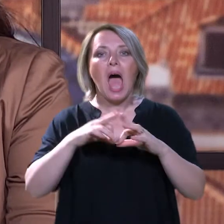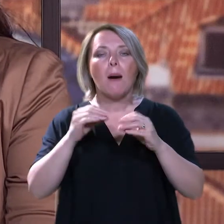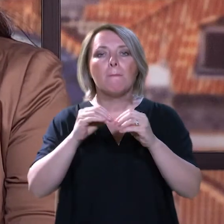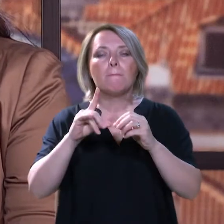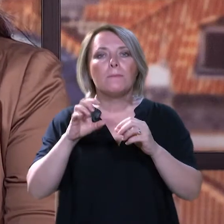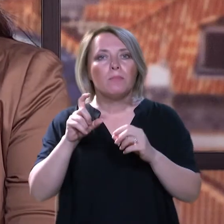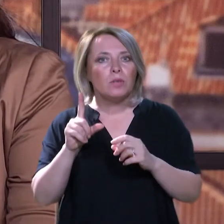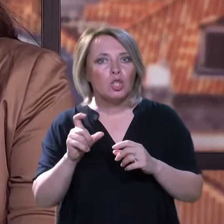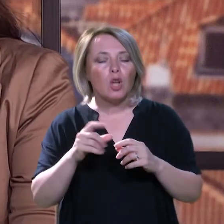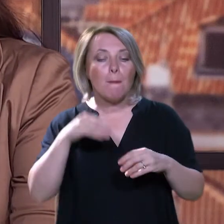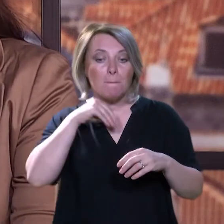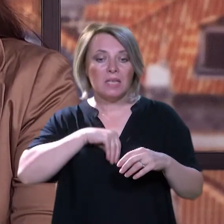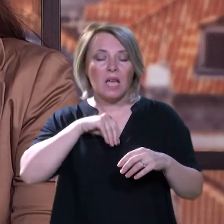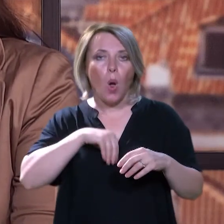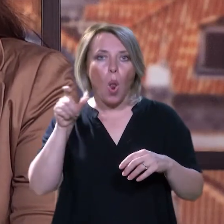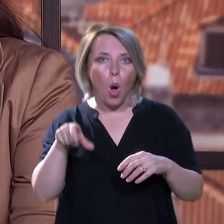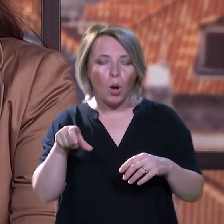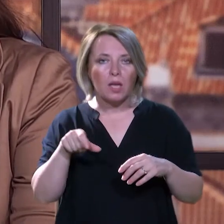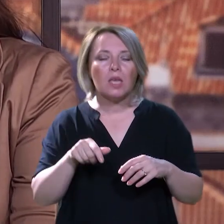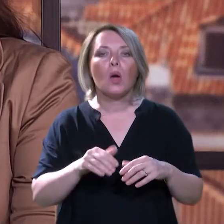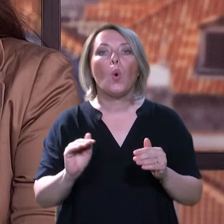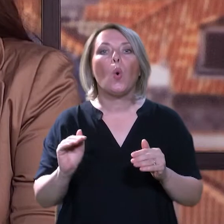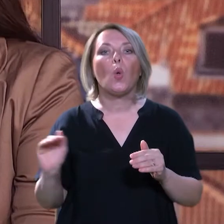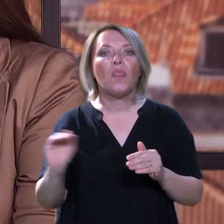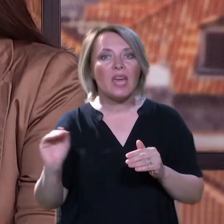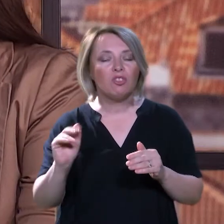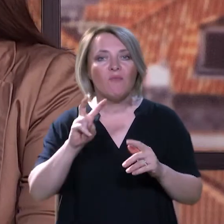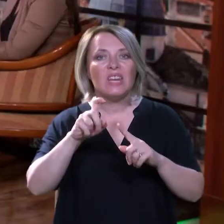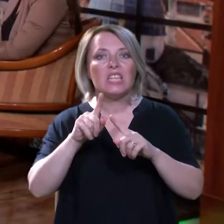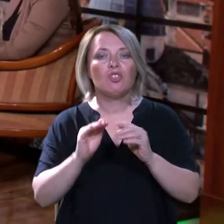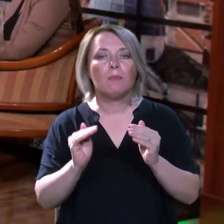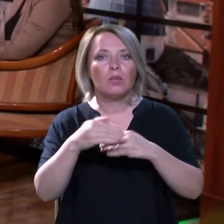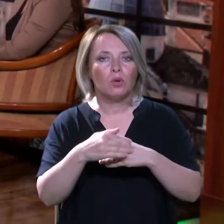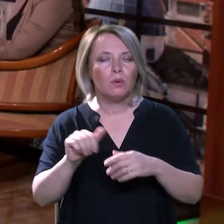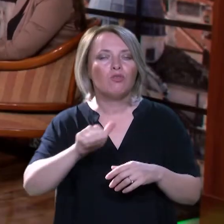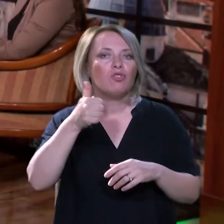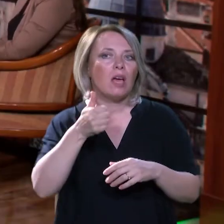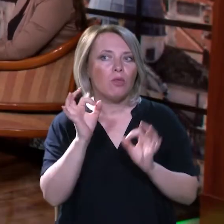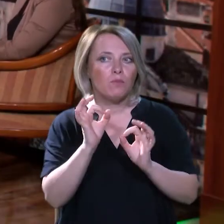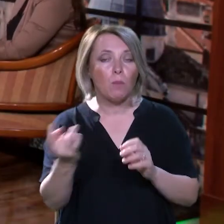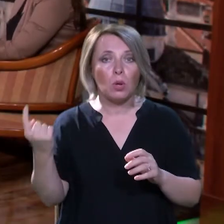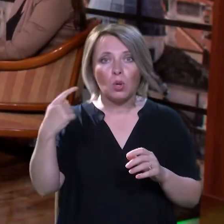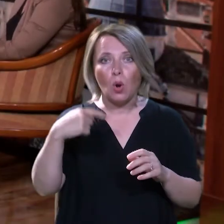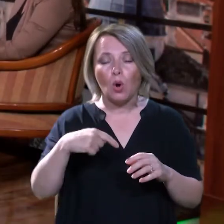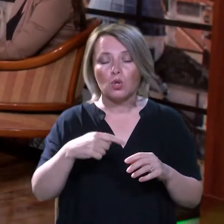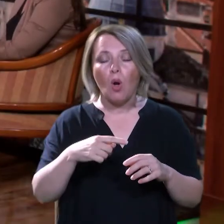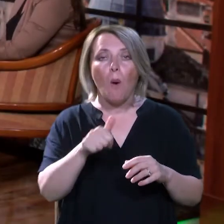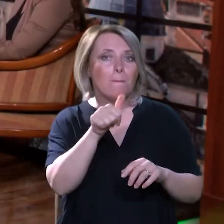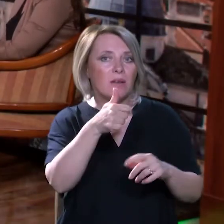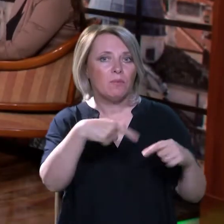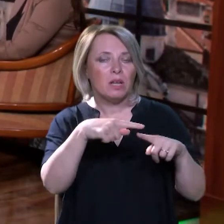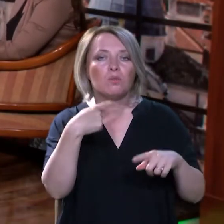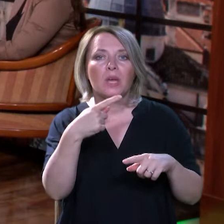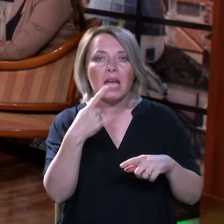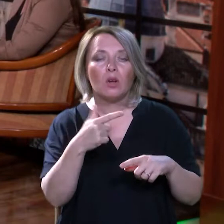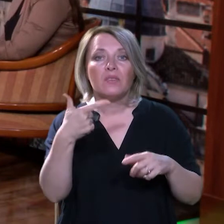Leom Burić, psihologinjom u dječjim vrtićima Dubrovnik. Još jednom dobro nam došli. U uvodnom dijelu